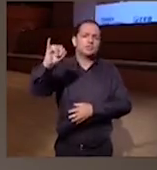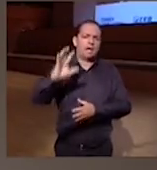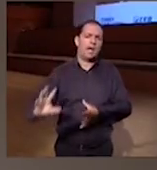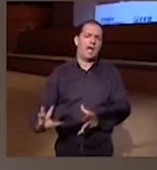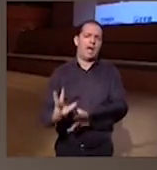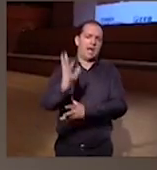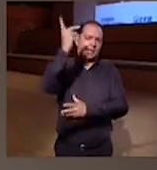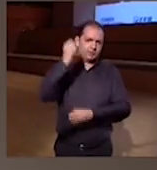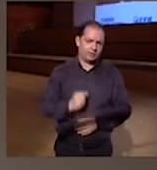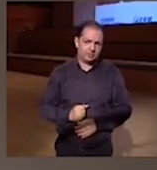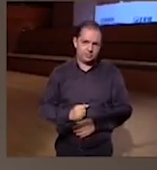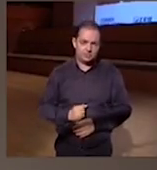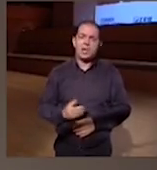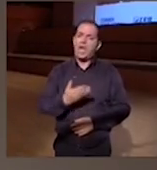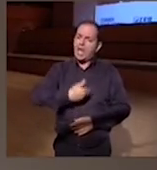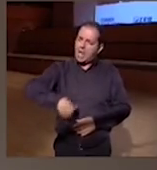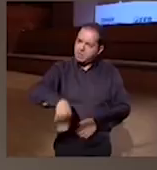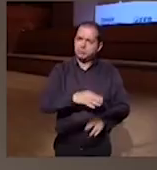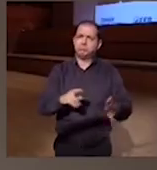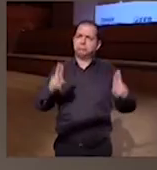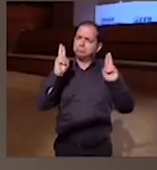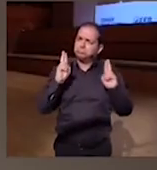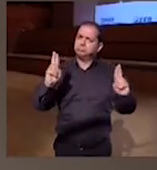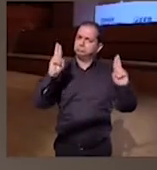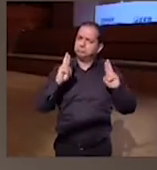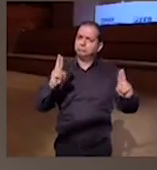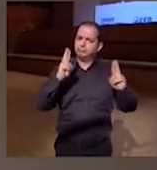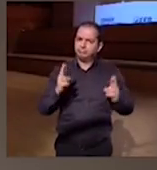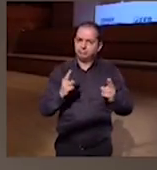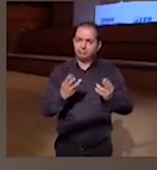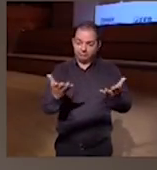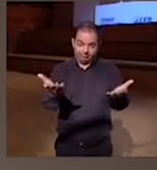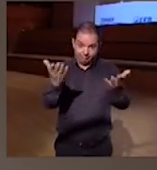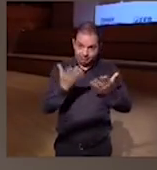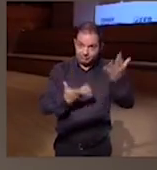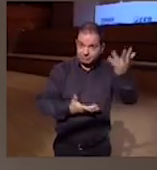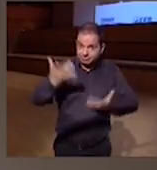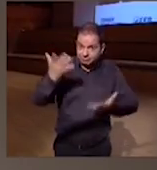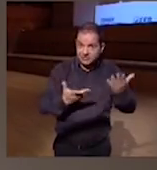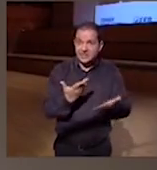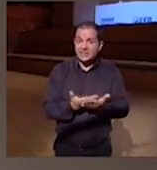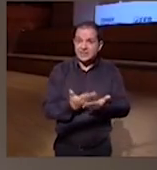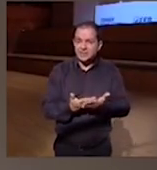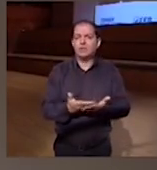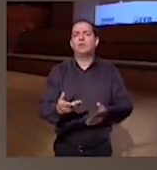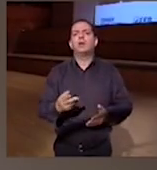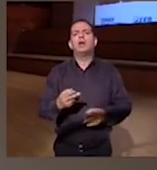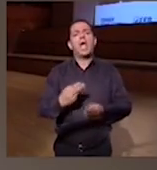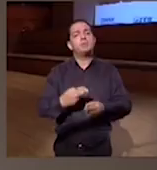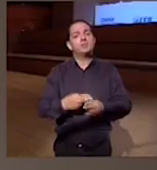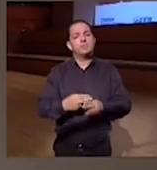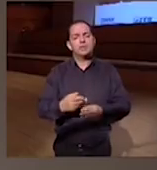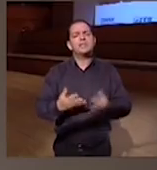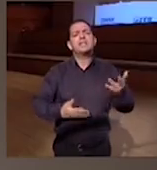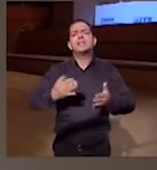Αντλούμε αισιοδοξία για το νέο αυτό ξεκίνημα από τα επίσημα στοιχεία της πραγματικής οικονομίας που ανακοινώνει η